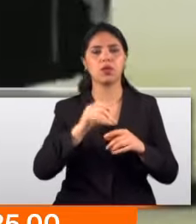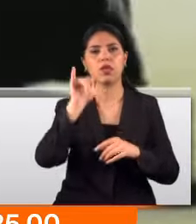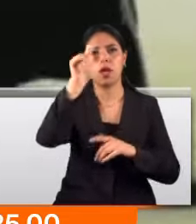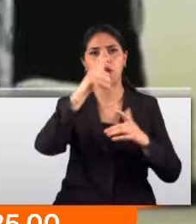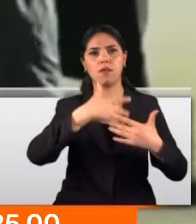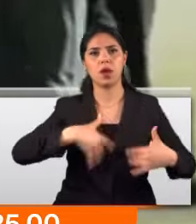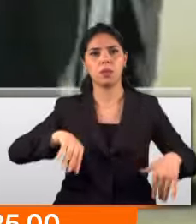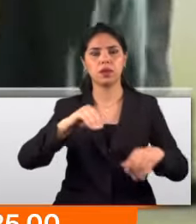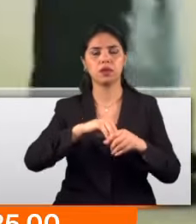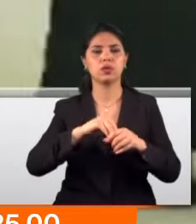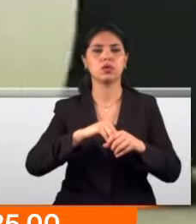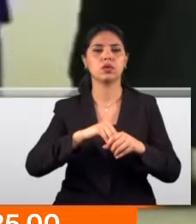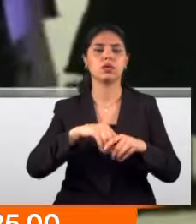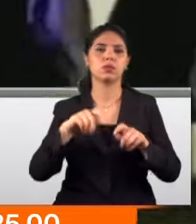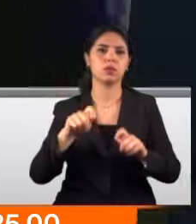tören yapıldı.